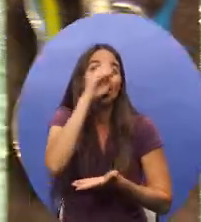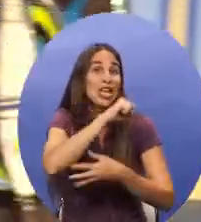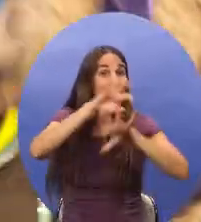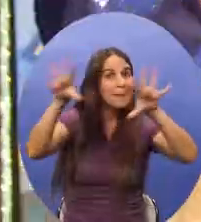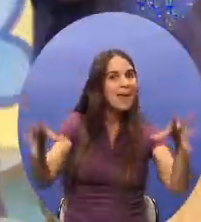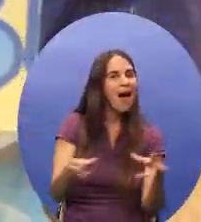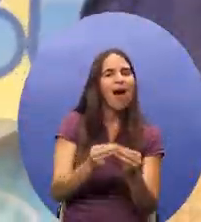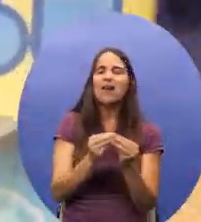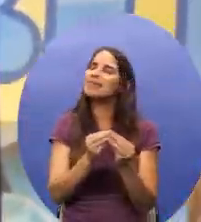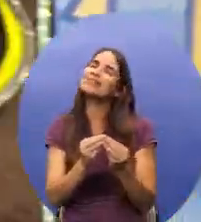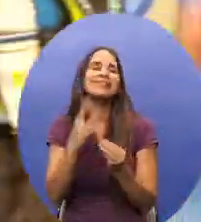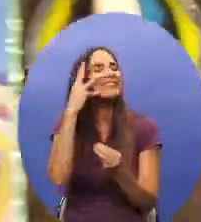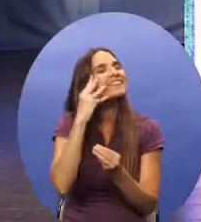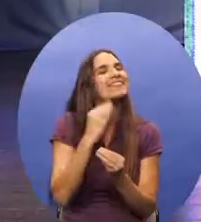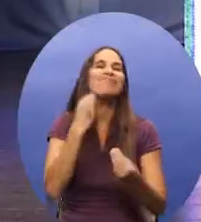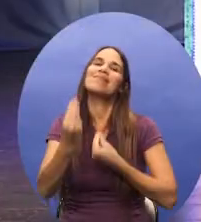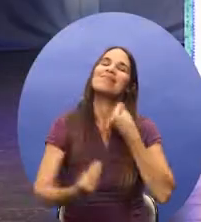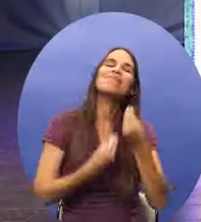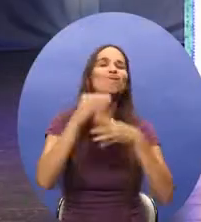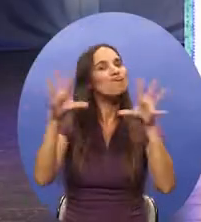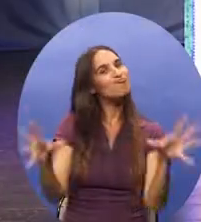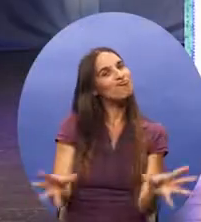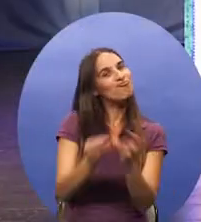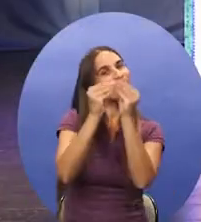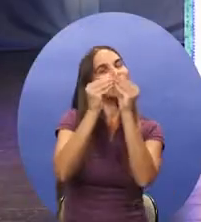איזה יופי של משחק.